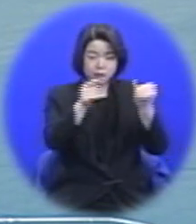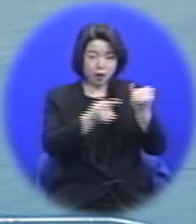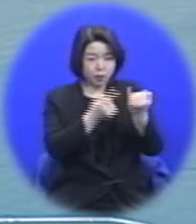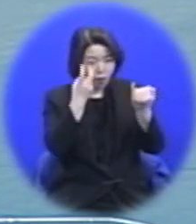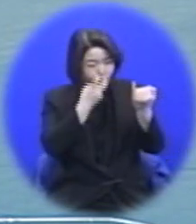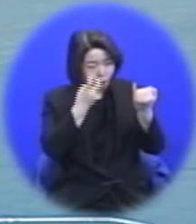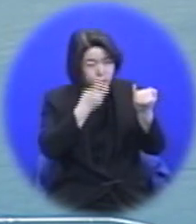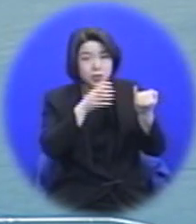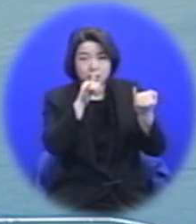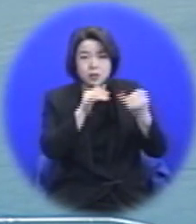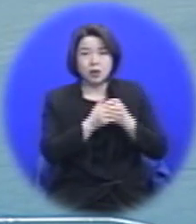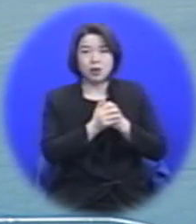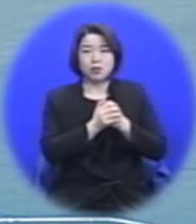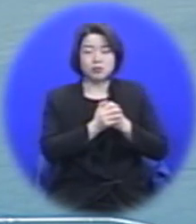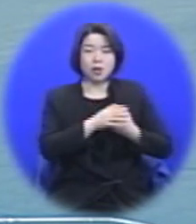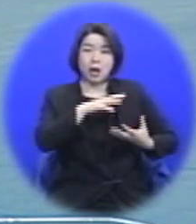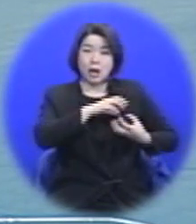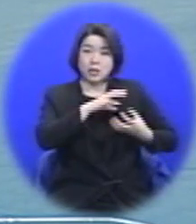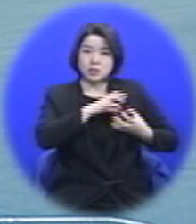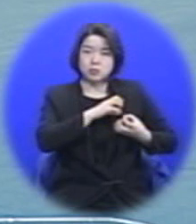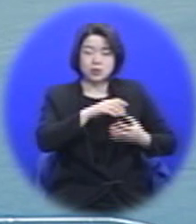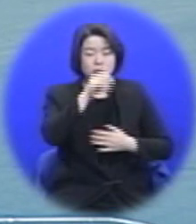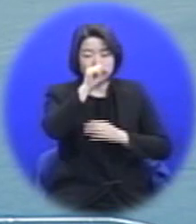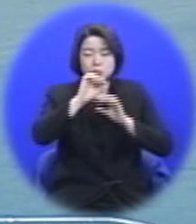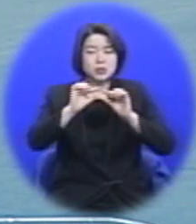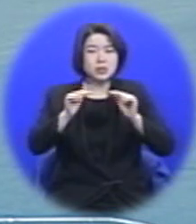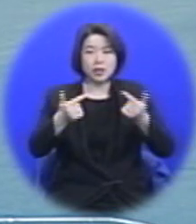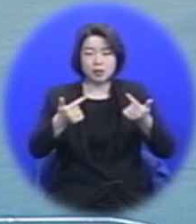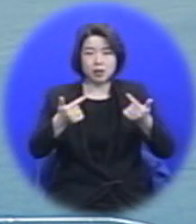했더니 심장이 너무 안 좋아서